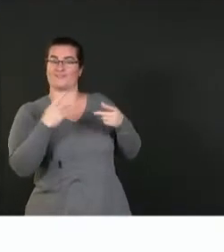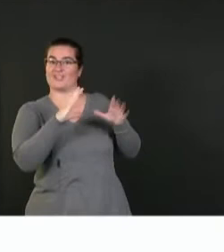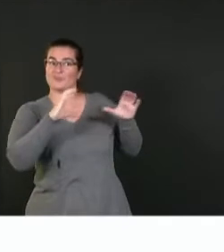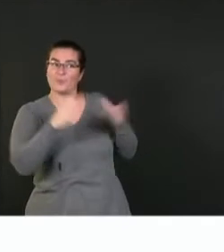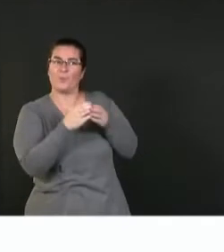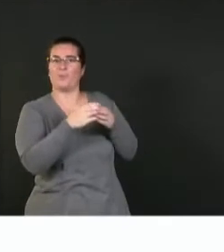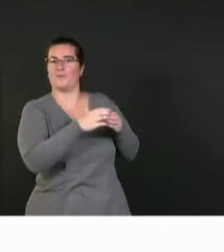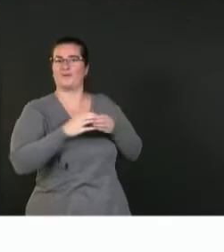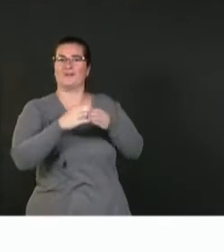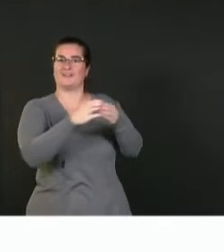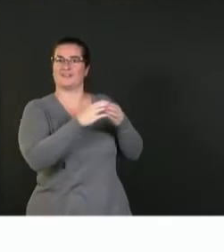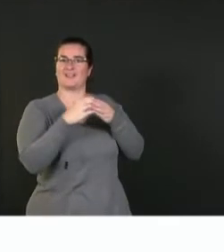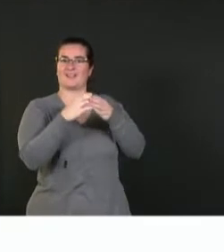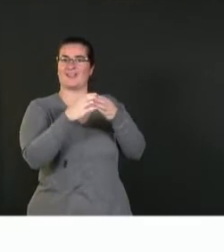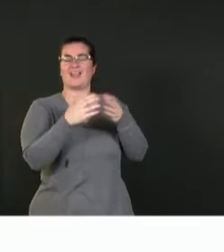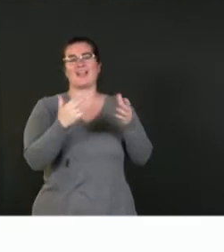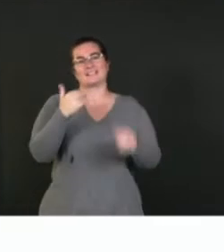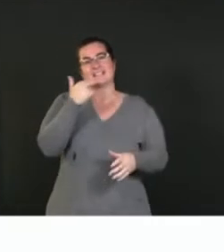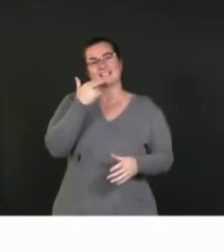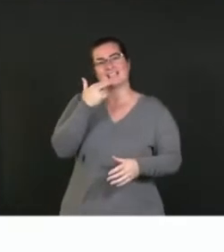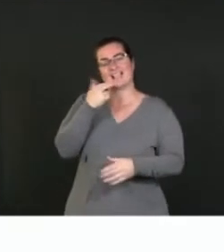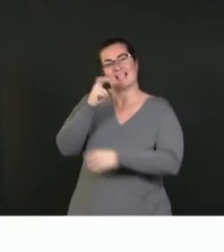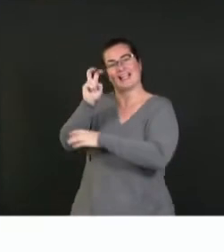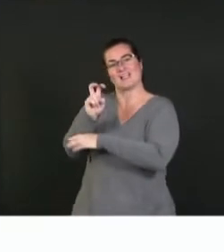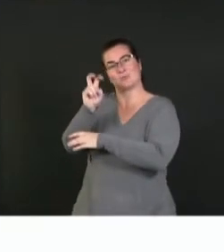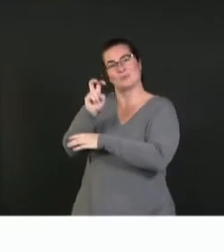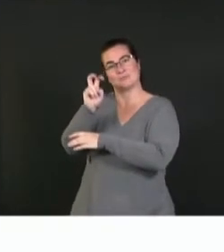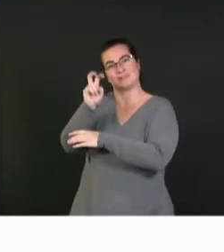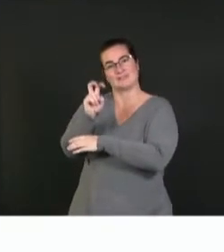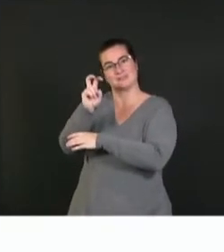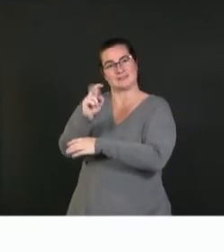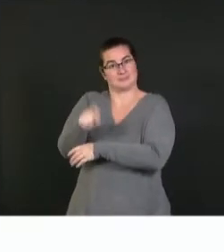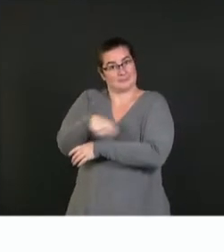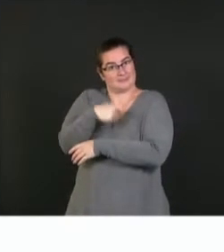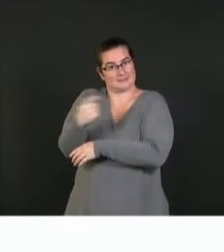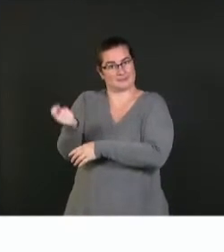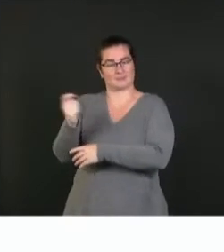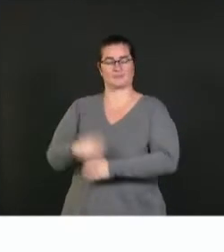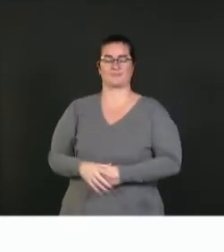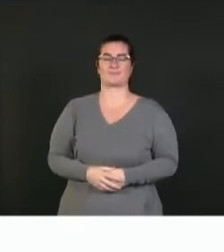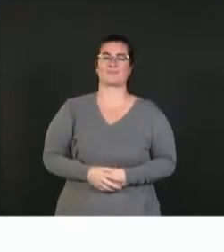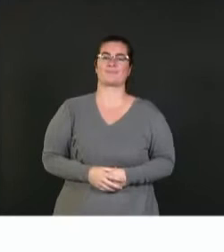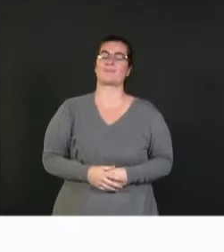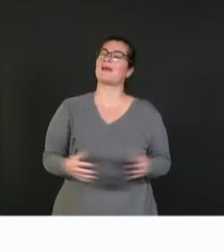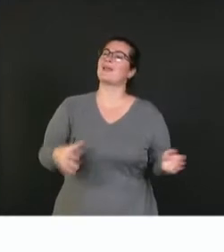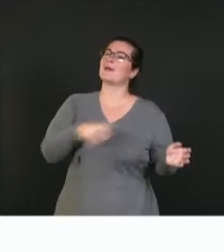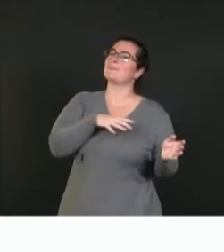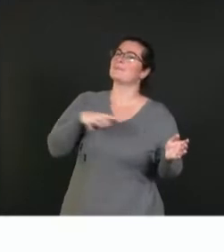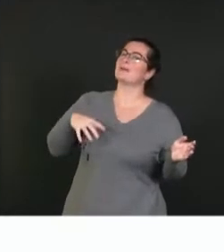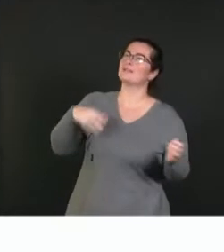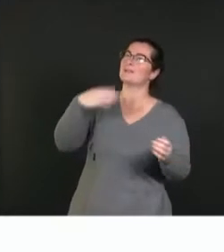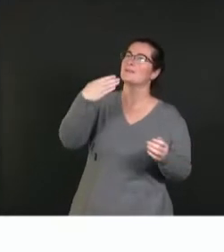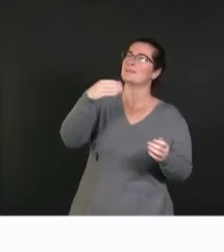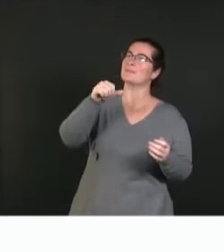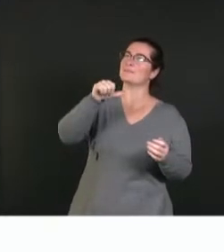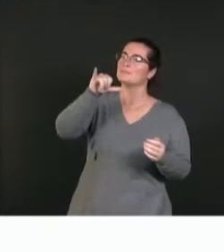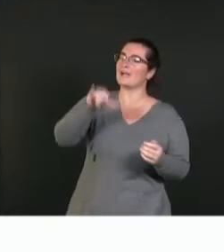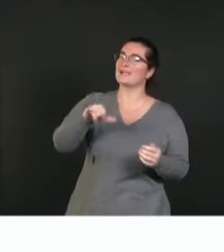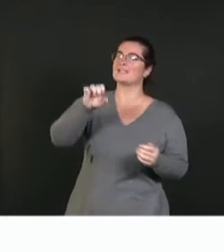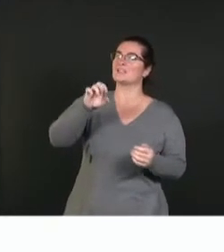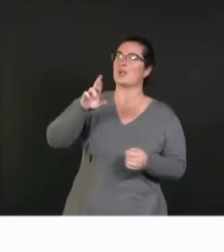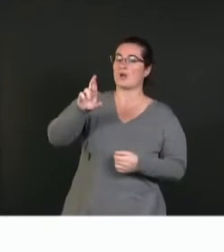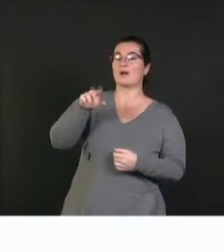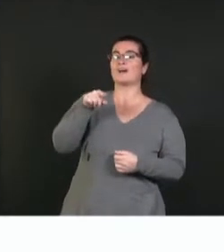à la qualité écologique de la métropole. Alors Céline Maillère, vous aussi, vous travaillez sur des projets